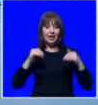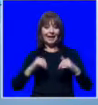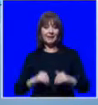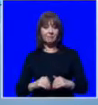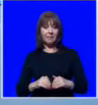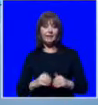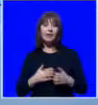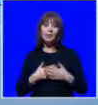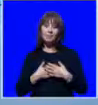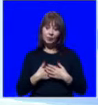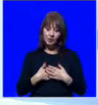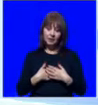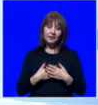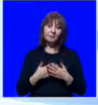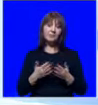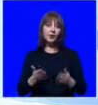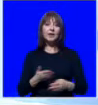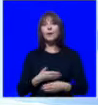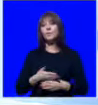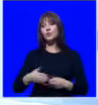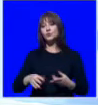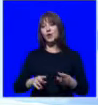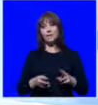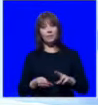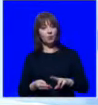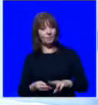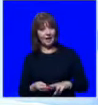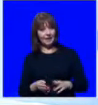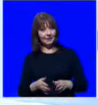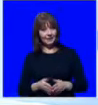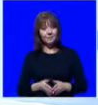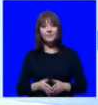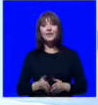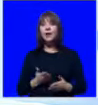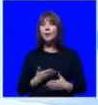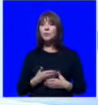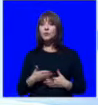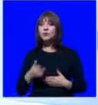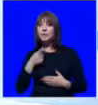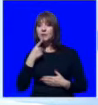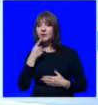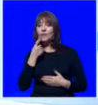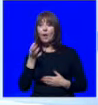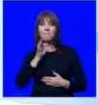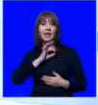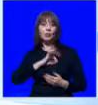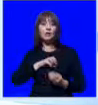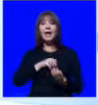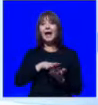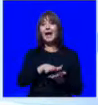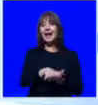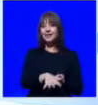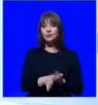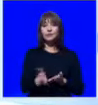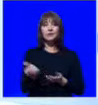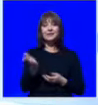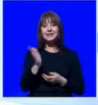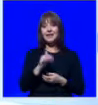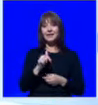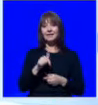нашия ефир. Мартин Димитров, депутат от Продължаваме промяната Демократична България. Продължаваме да говорим за приходи и разходи след днешния